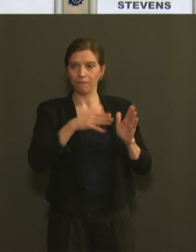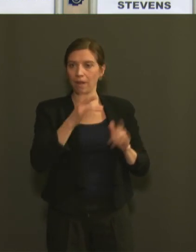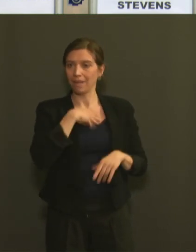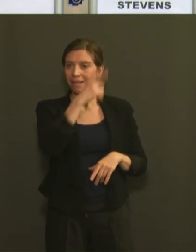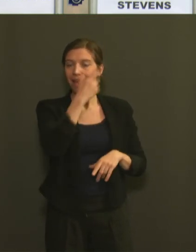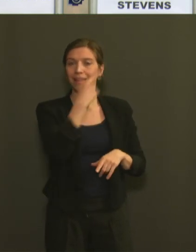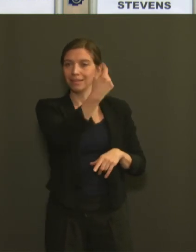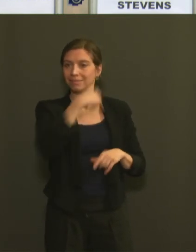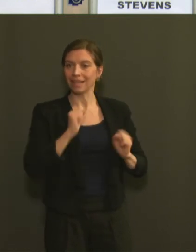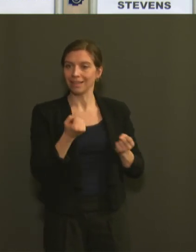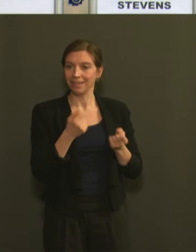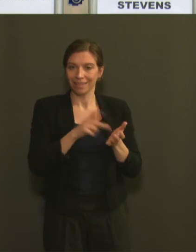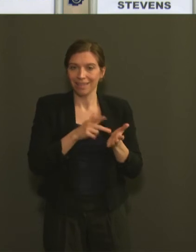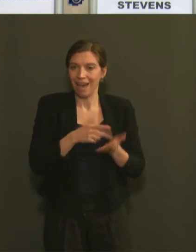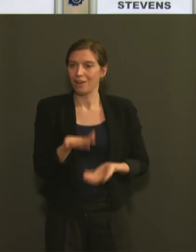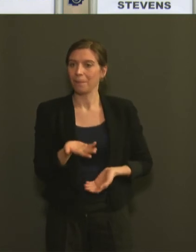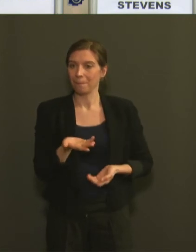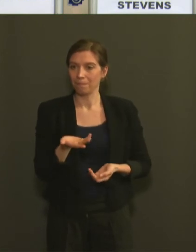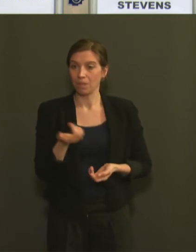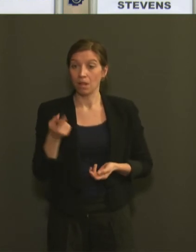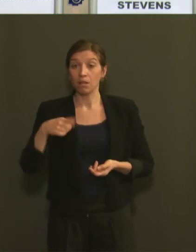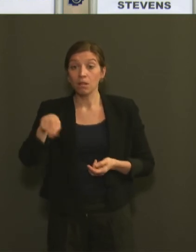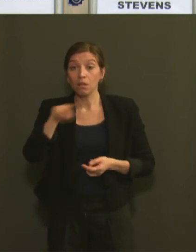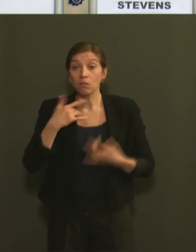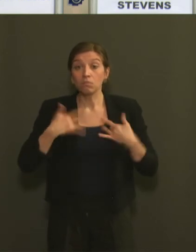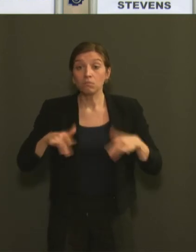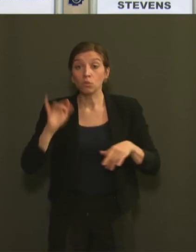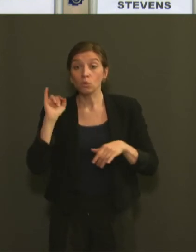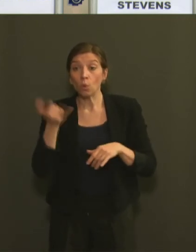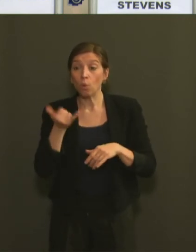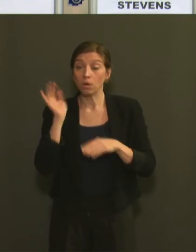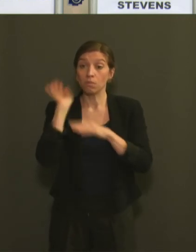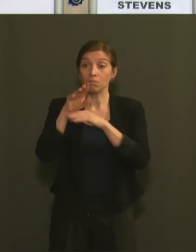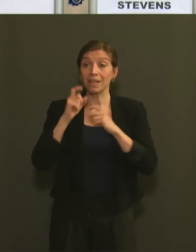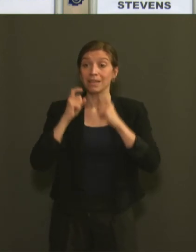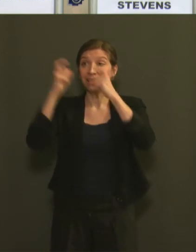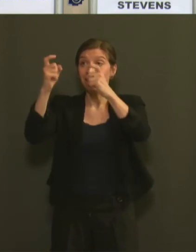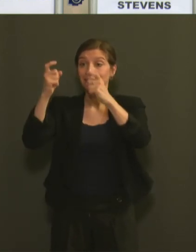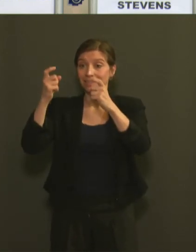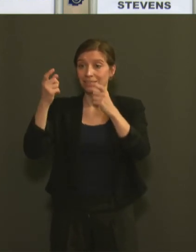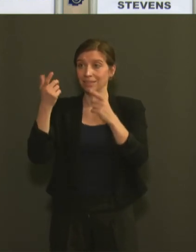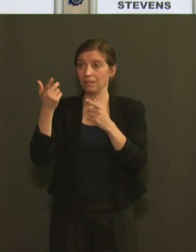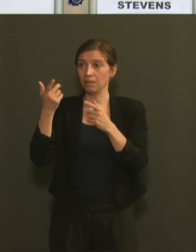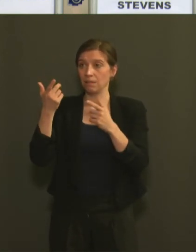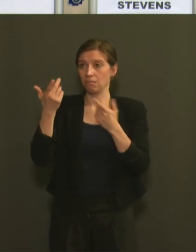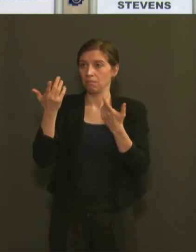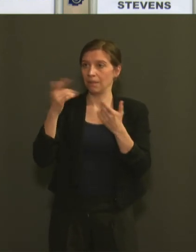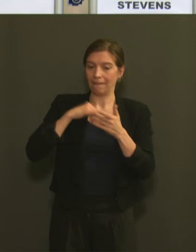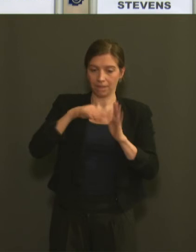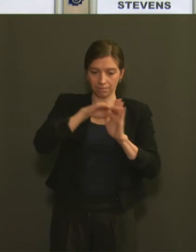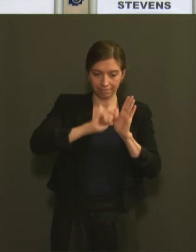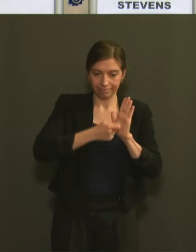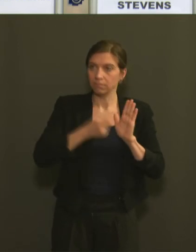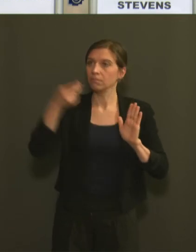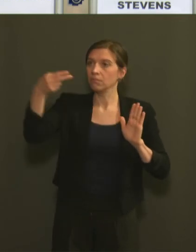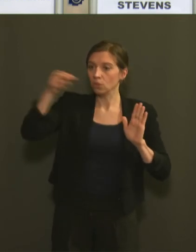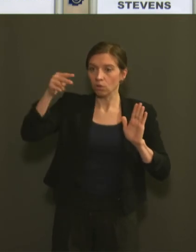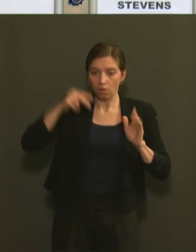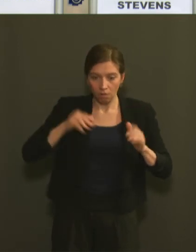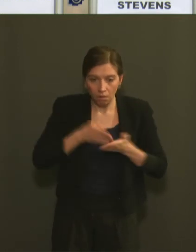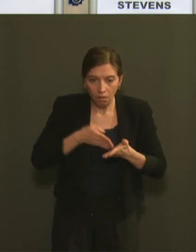rien me dire que si tu vas système remède plus absolu à grade au mini et ceci